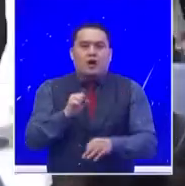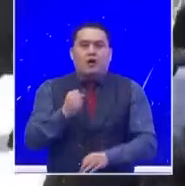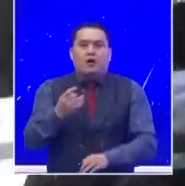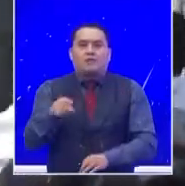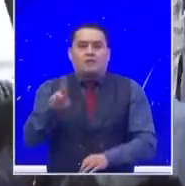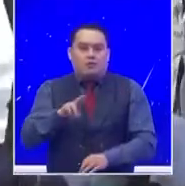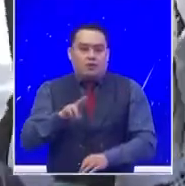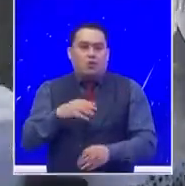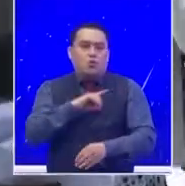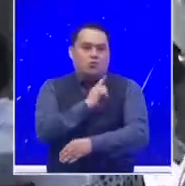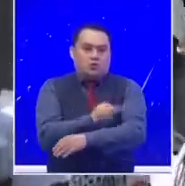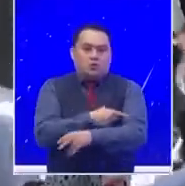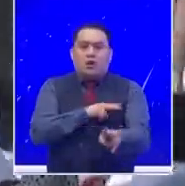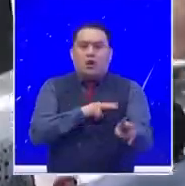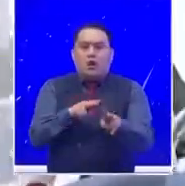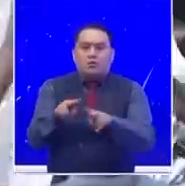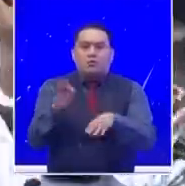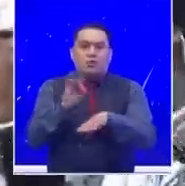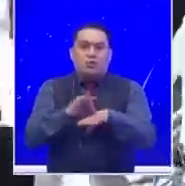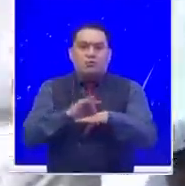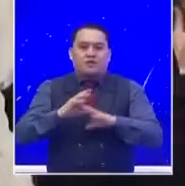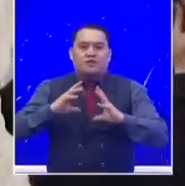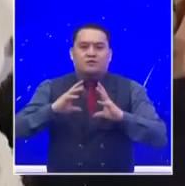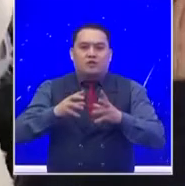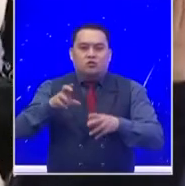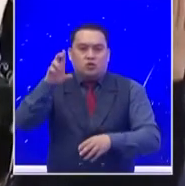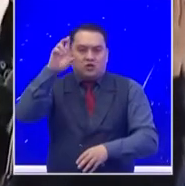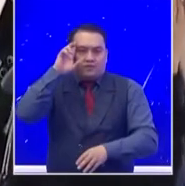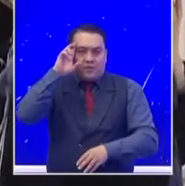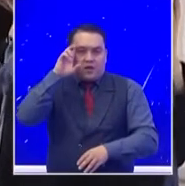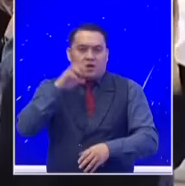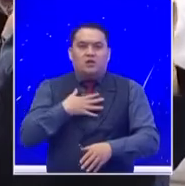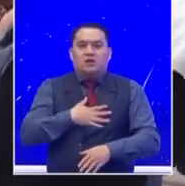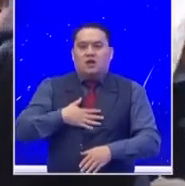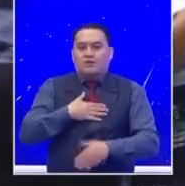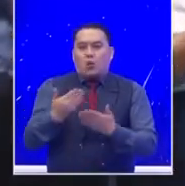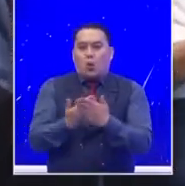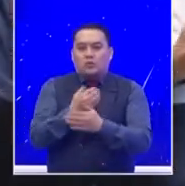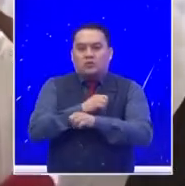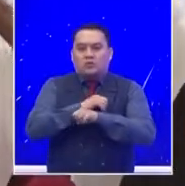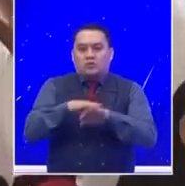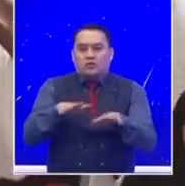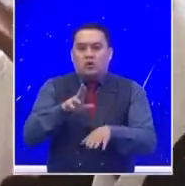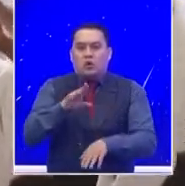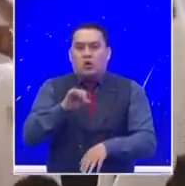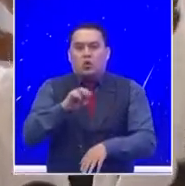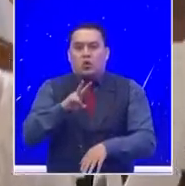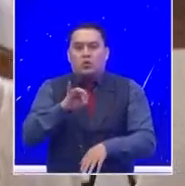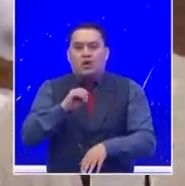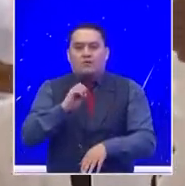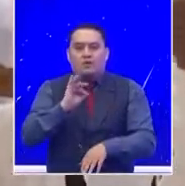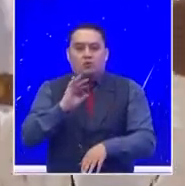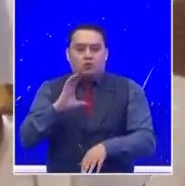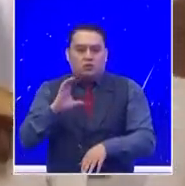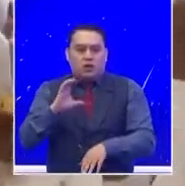Аравии усилить контроль за эпидемической ситуацией в стране. Наиболее тревожные новости о распространении коронавируса на Ближнем